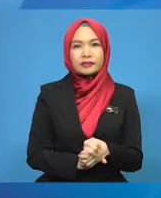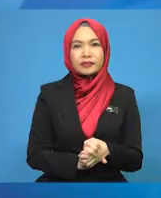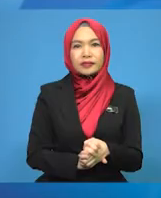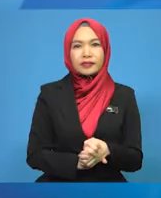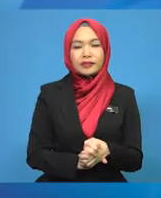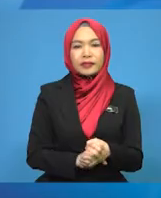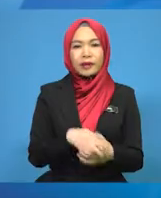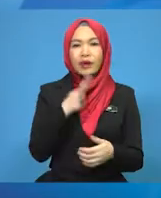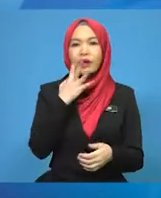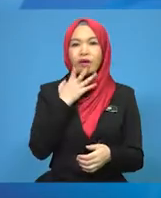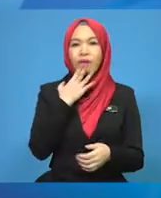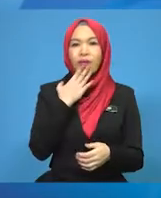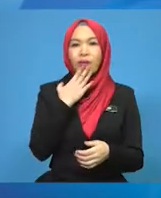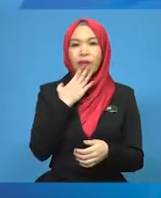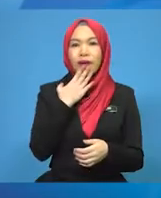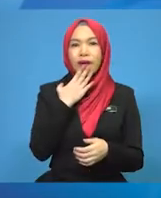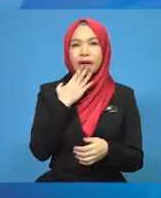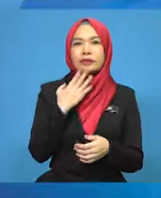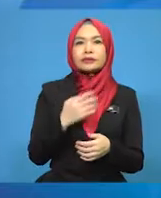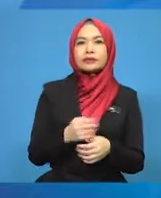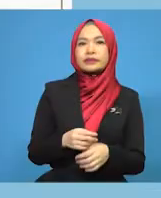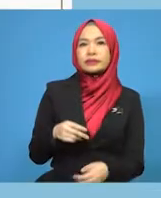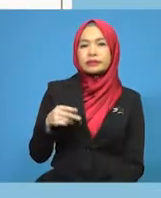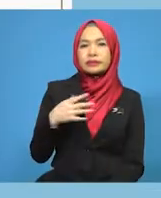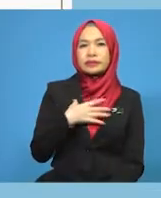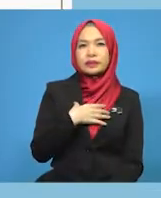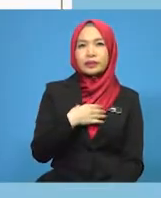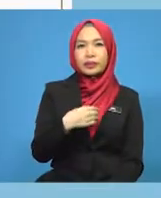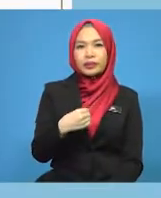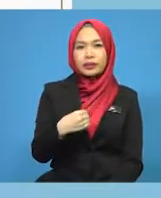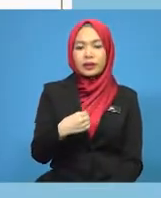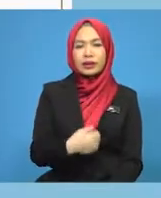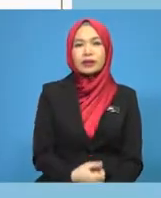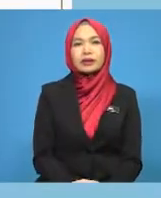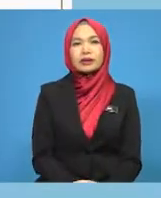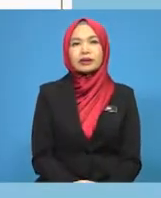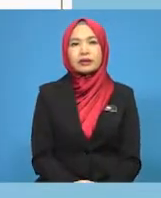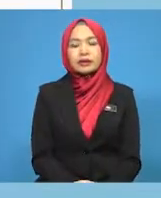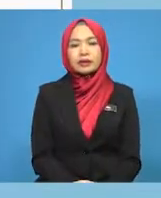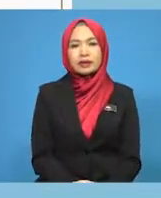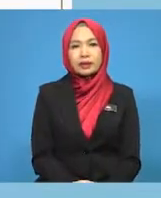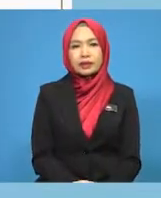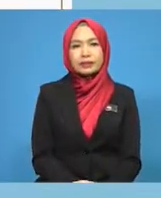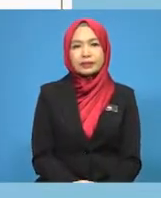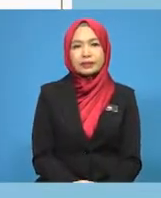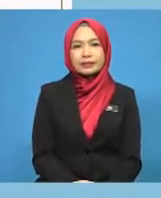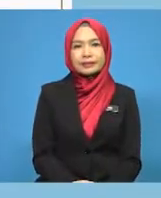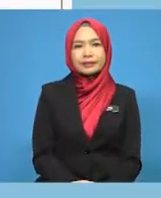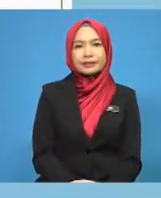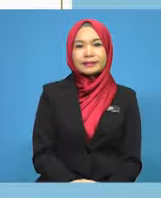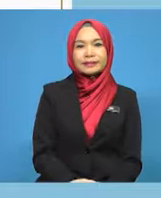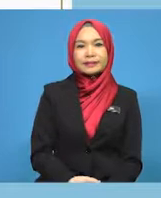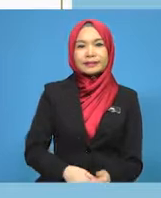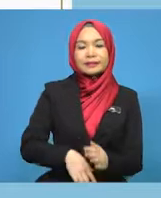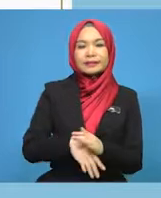Warna kita yang seterusnya adalah warna putih. Salah satu kelebihan warna putih adalah